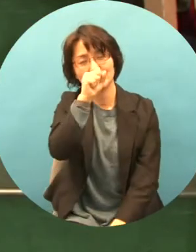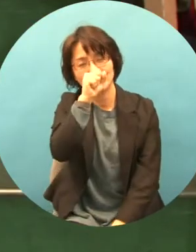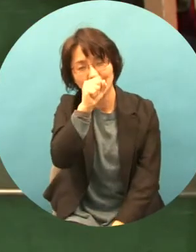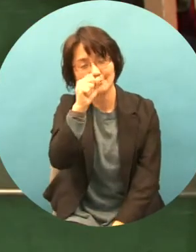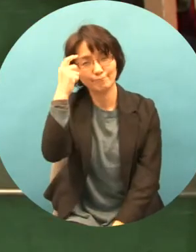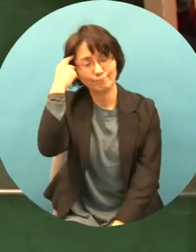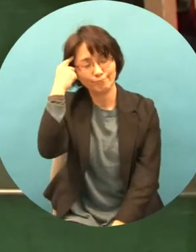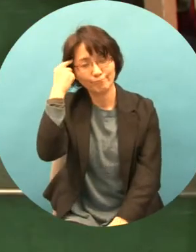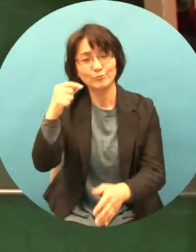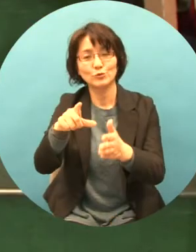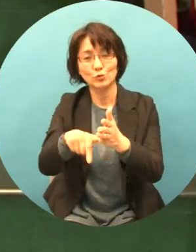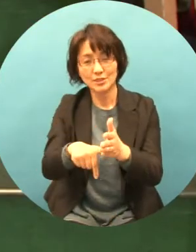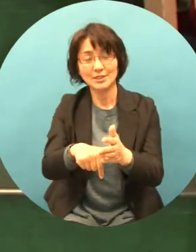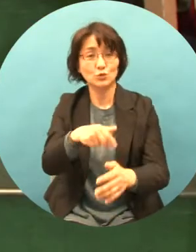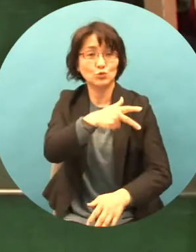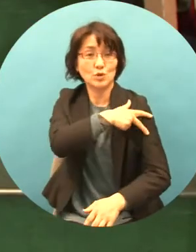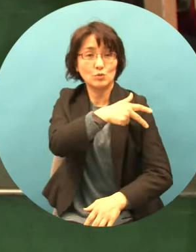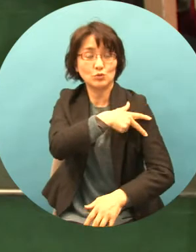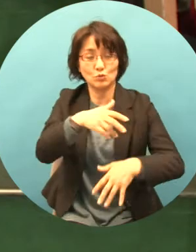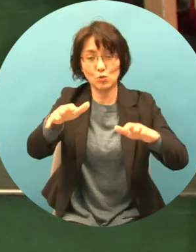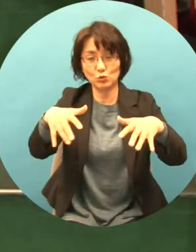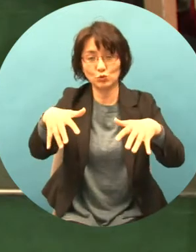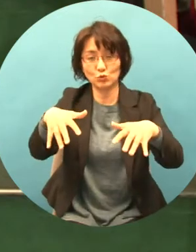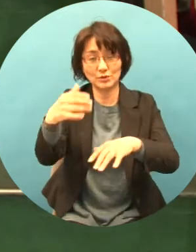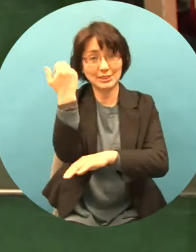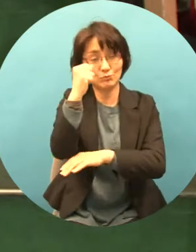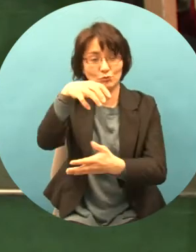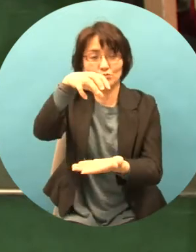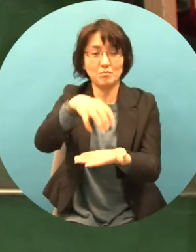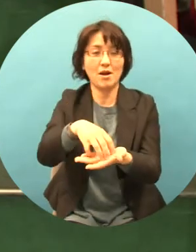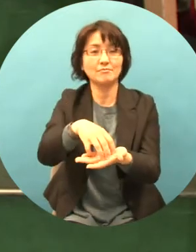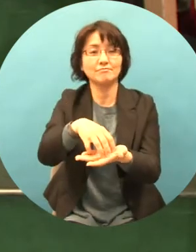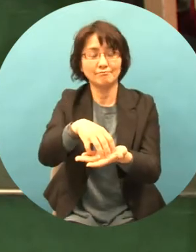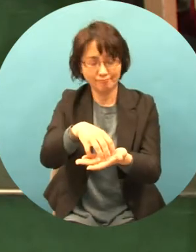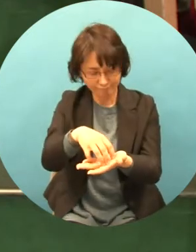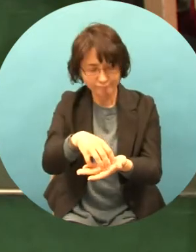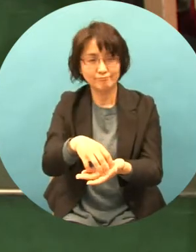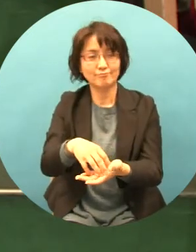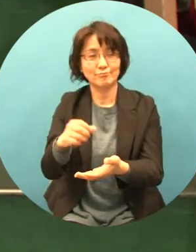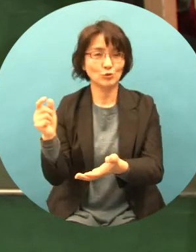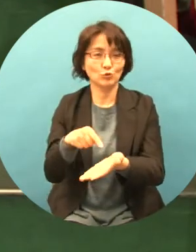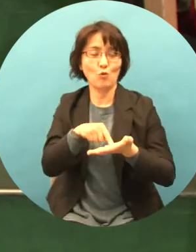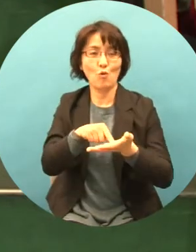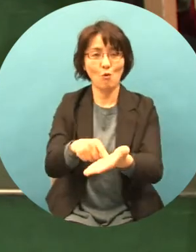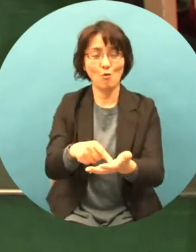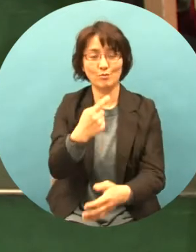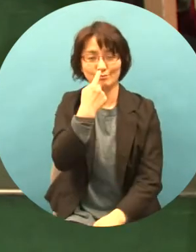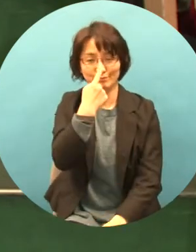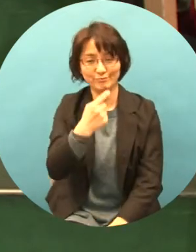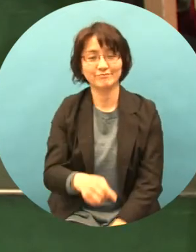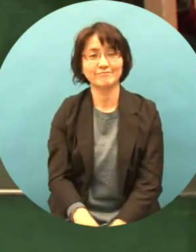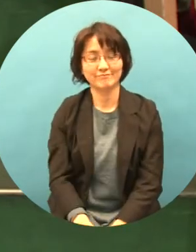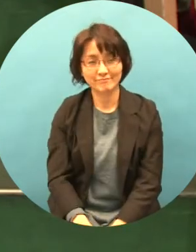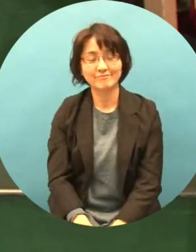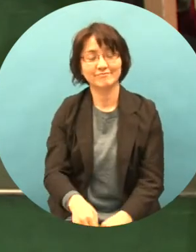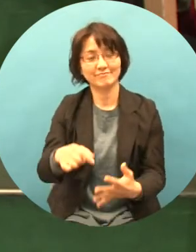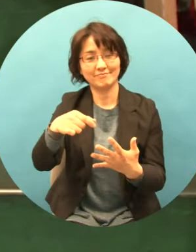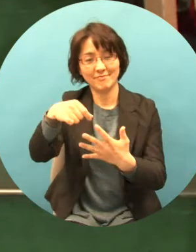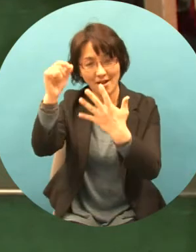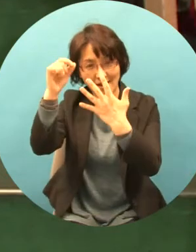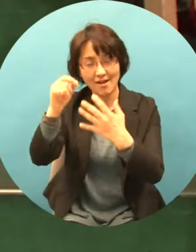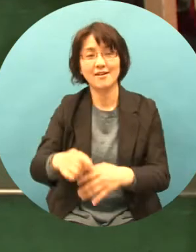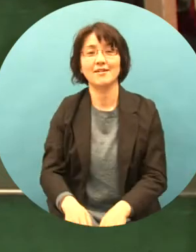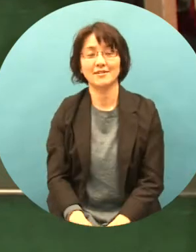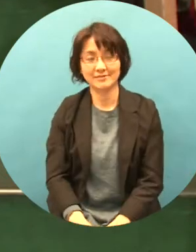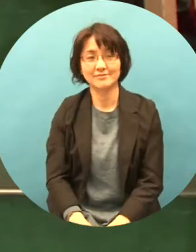に、新聞紙上に、募集がありました。でもうこれだと思いまして、すぐ応募しまして採用